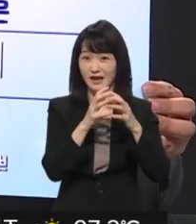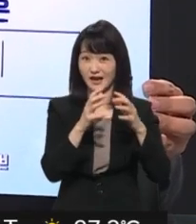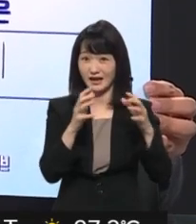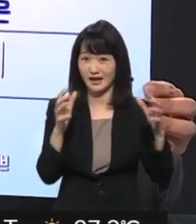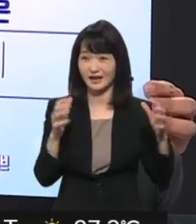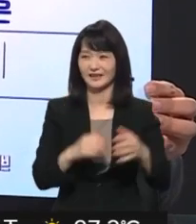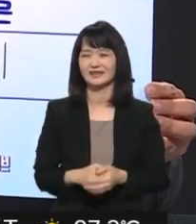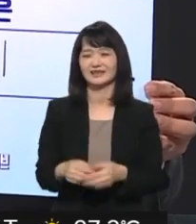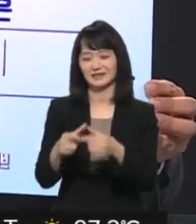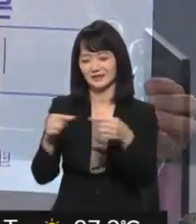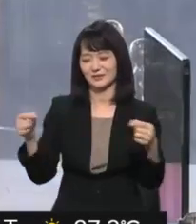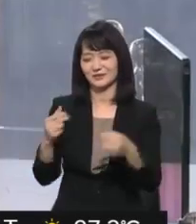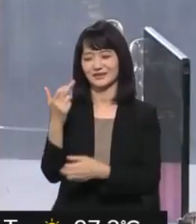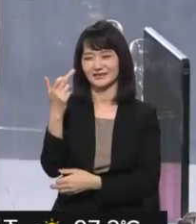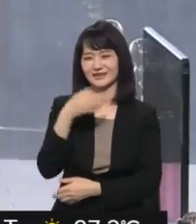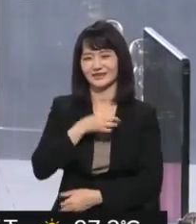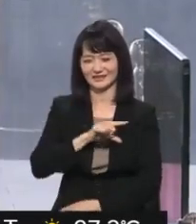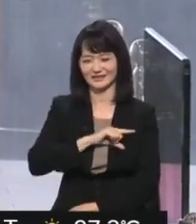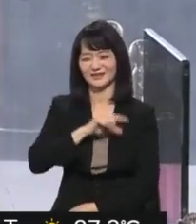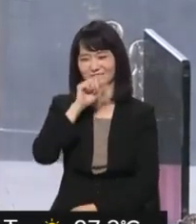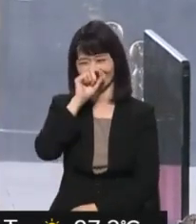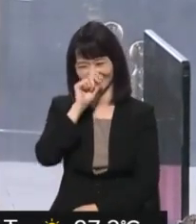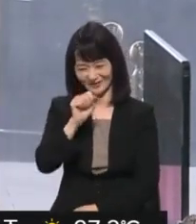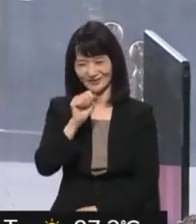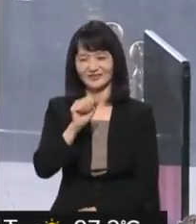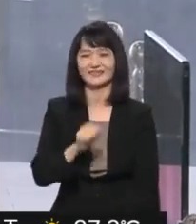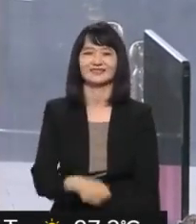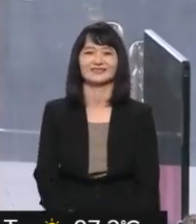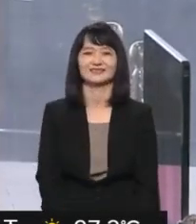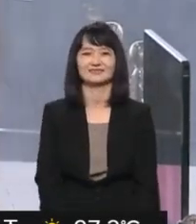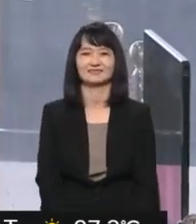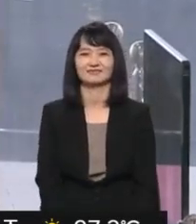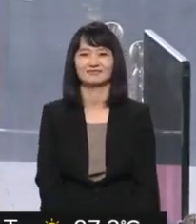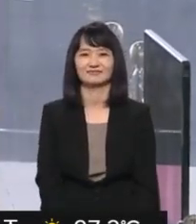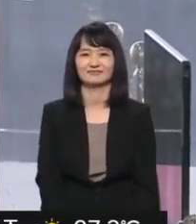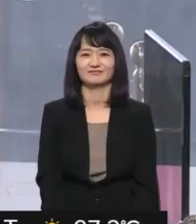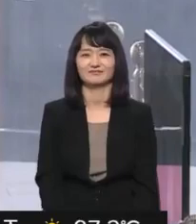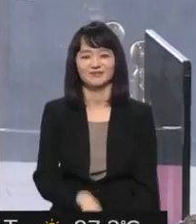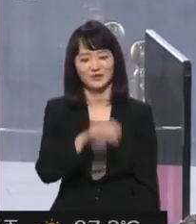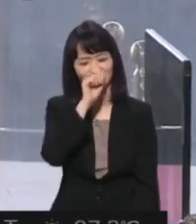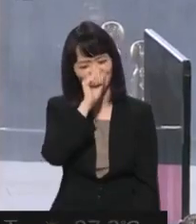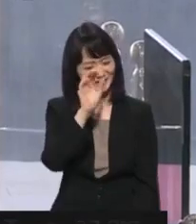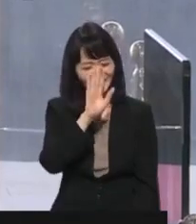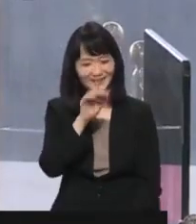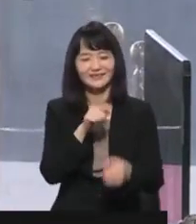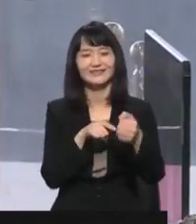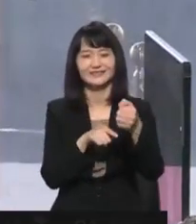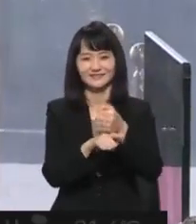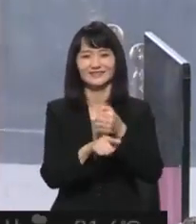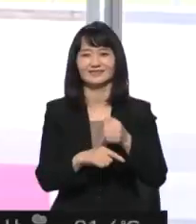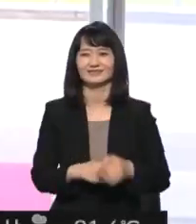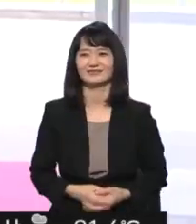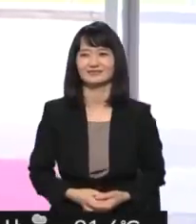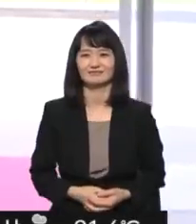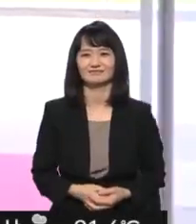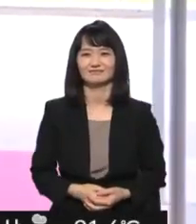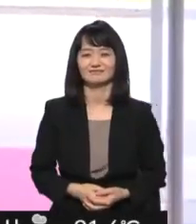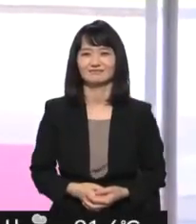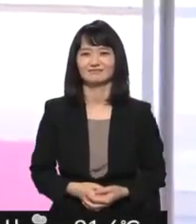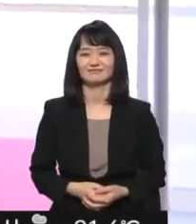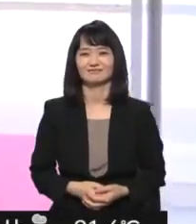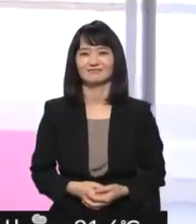산 이름이며 좋겠어요 후지다 예 좋지 않다 다는 뜻이 좀 해 먼저 그래도 등 막 예이고